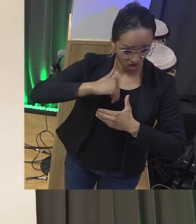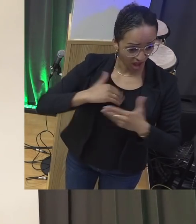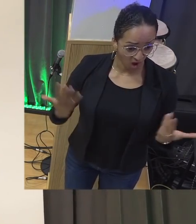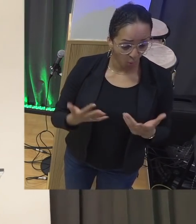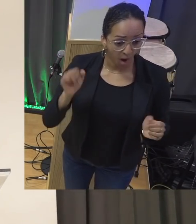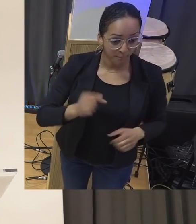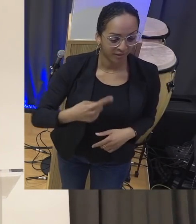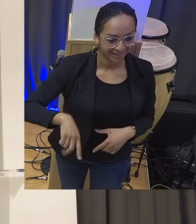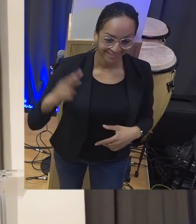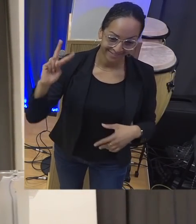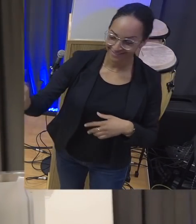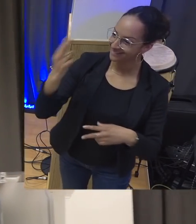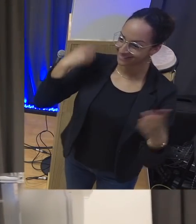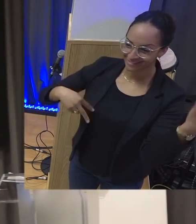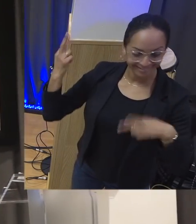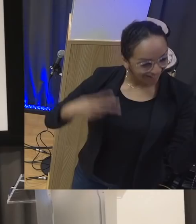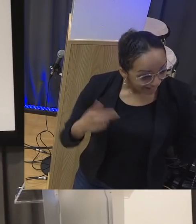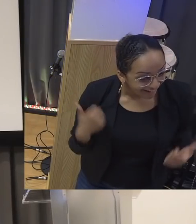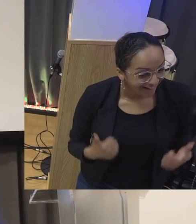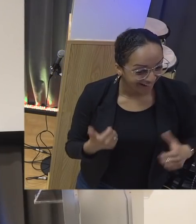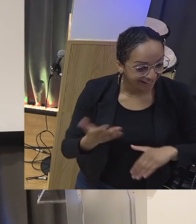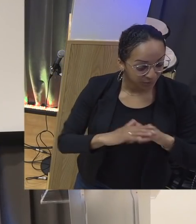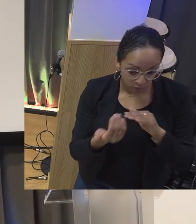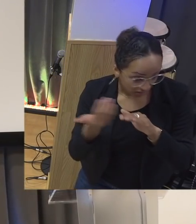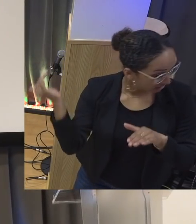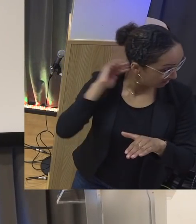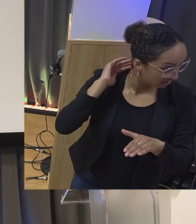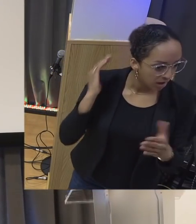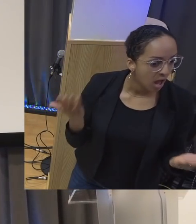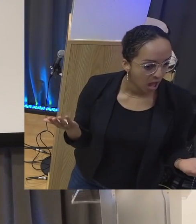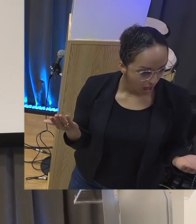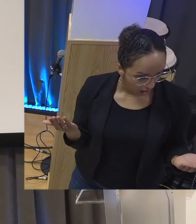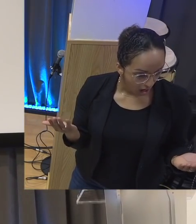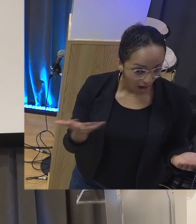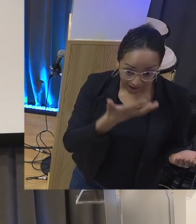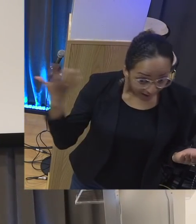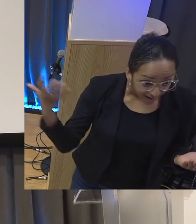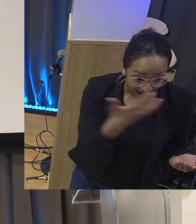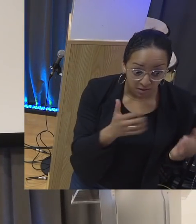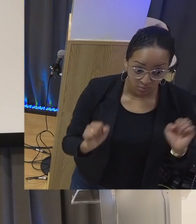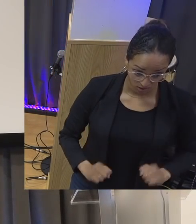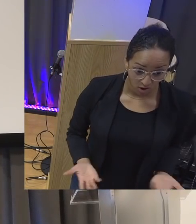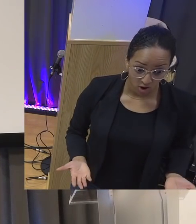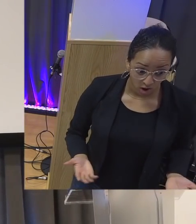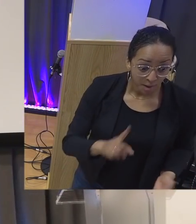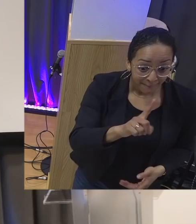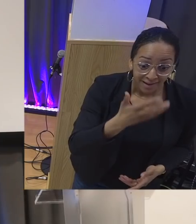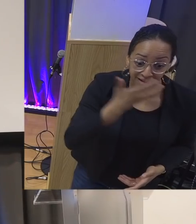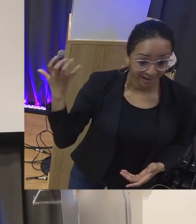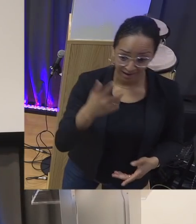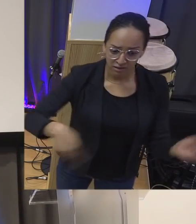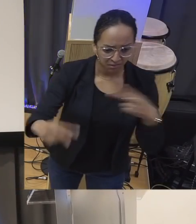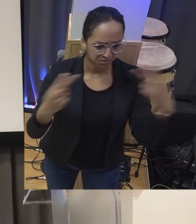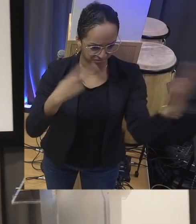peut tromper les chrétiens, peut faire toutes sortes de choses, mais l'intérieur, Dieu le sent, Dieu le connaît.